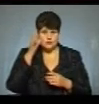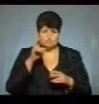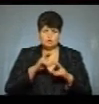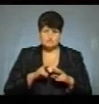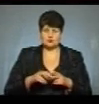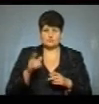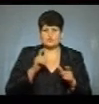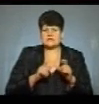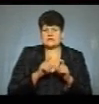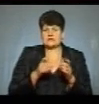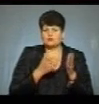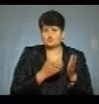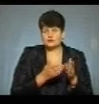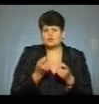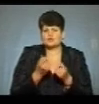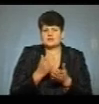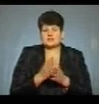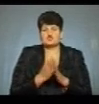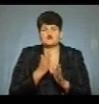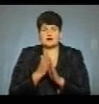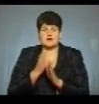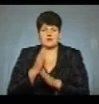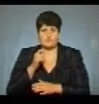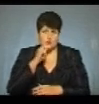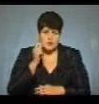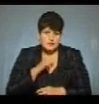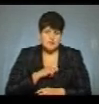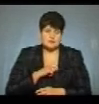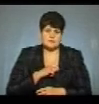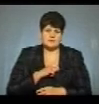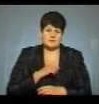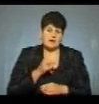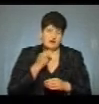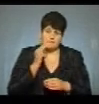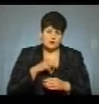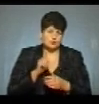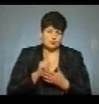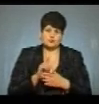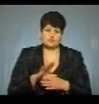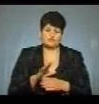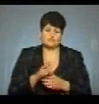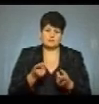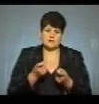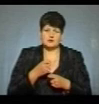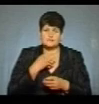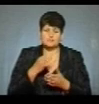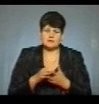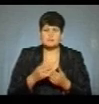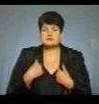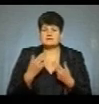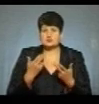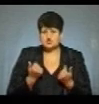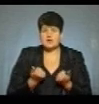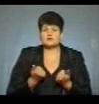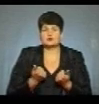науково-дослідному інституті, трошки є черга по Україні, але винні будуть обов'язково притягнуті до відповідальності. Ми, звичайно,